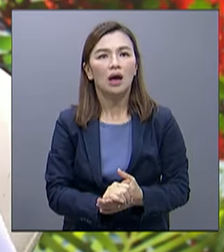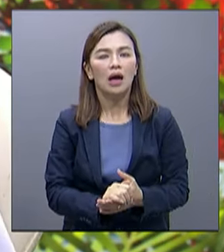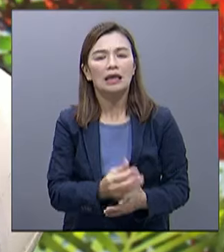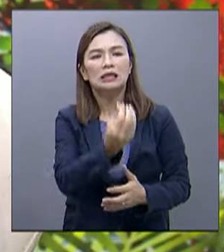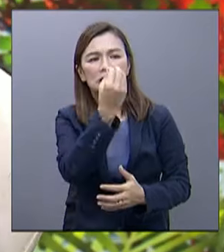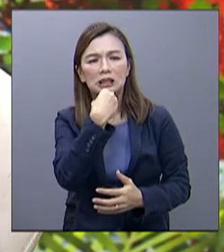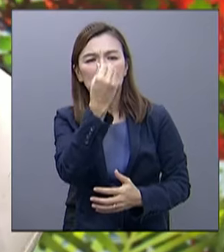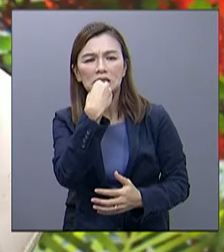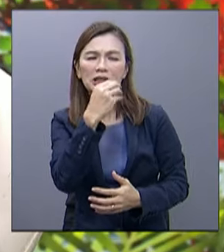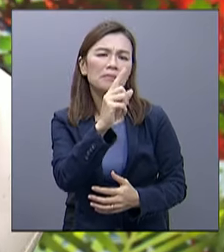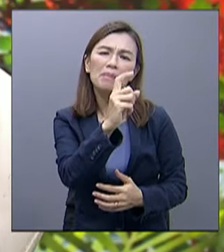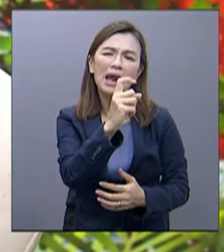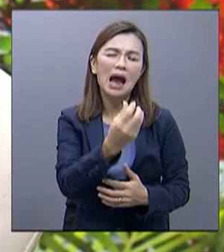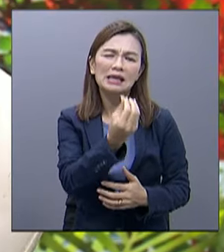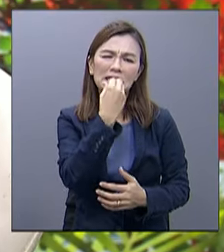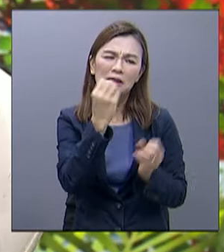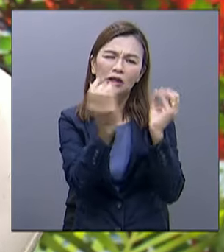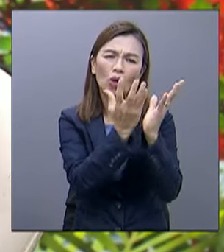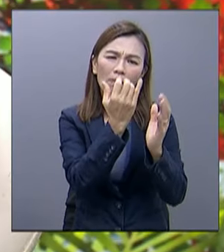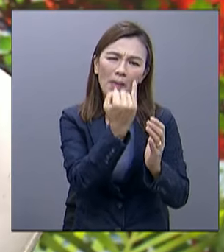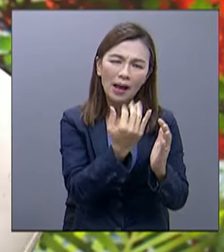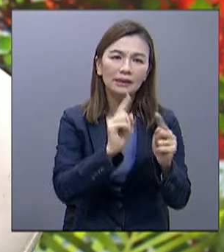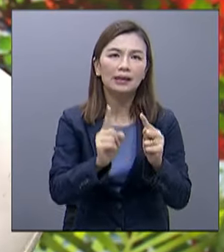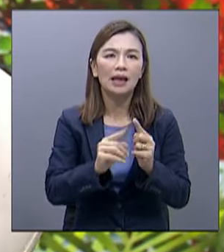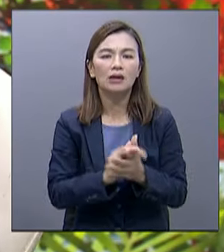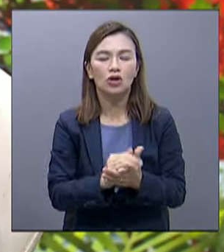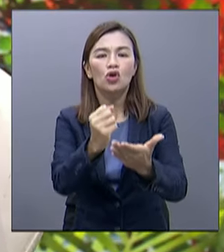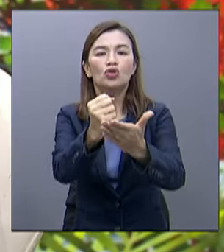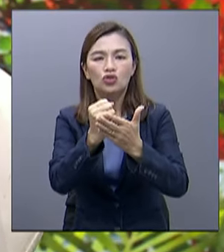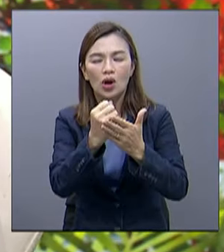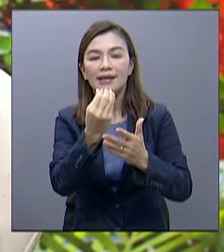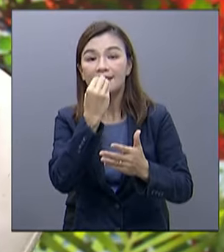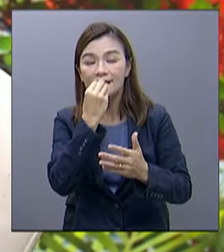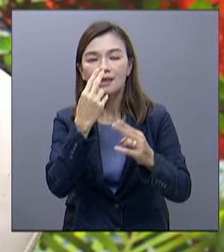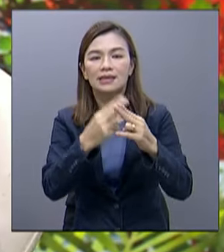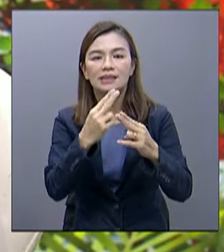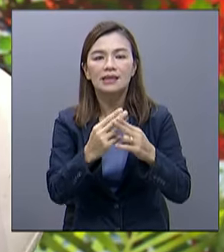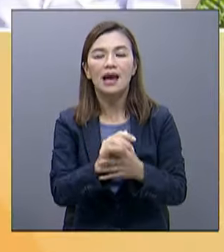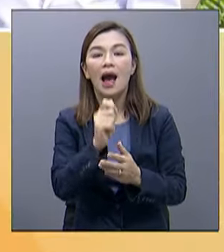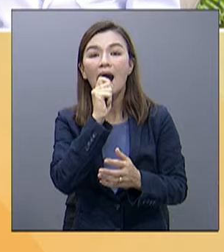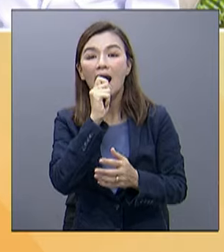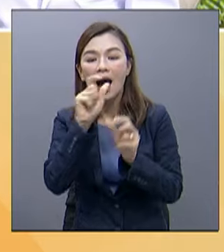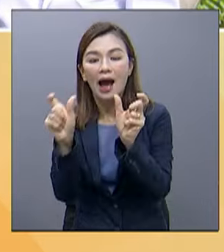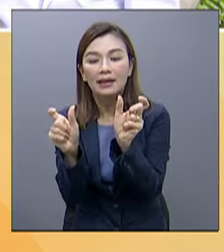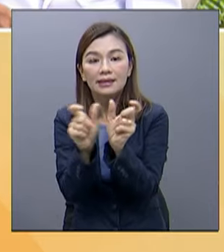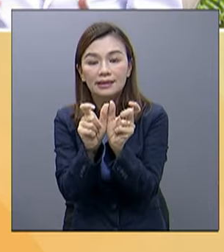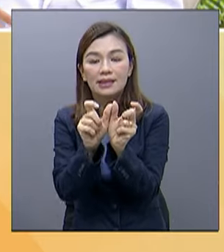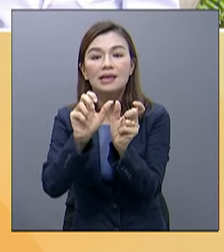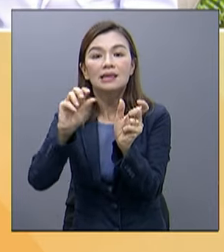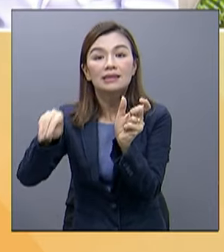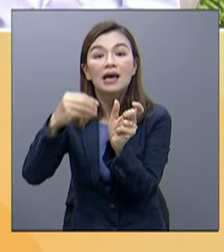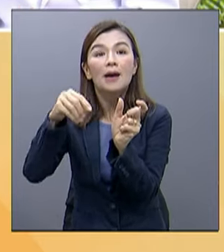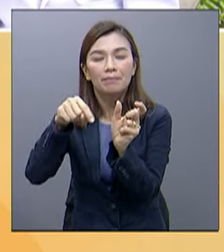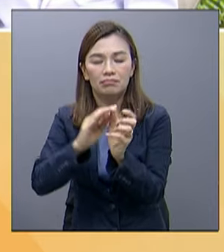ประทานอาหารเข้าไปในร่างกายอย่างเงี้ยเป็นต้นนะครับเราเรียกอาหารเสริมครับเนี่ยซึ่งคุณหมอคุณพยาบาลหรือนักโภชนาการเป็นคน